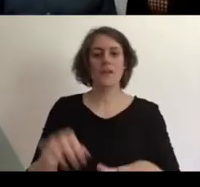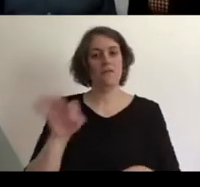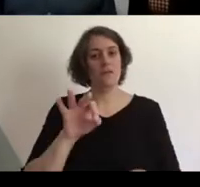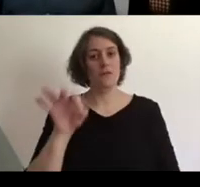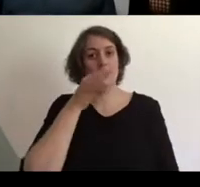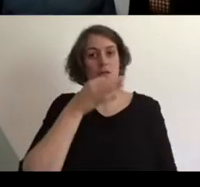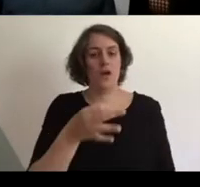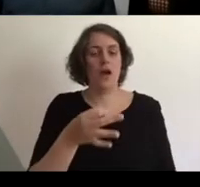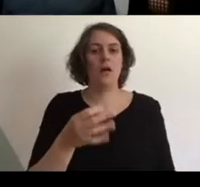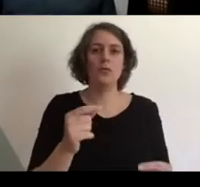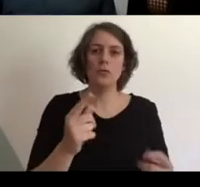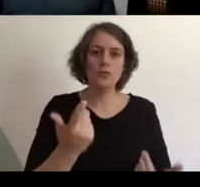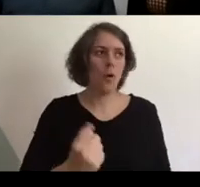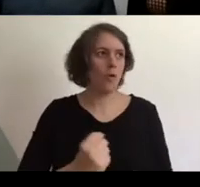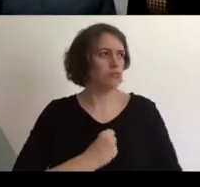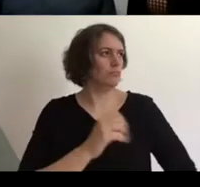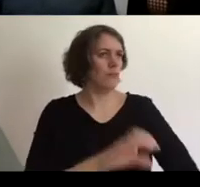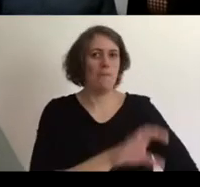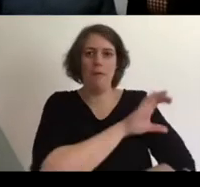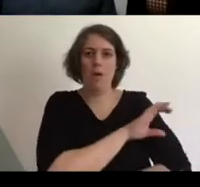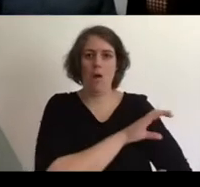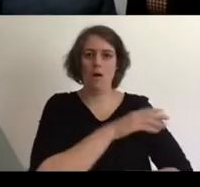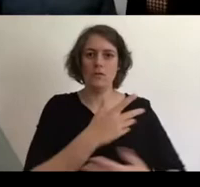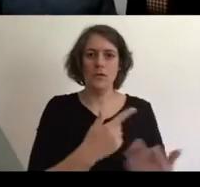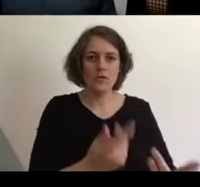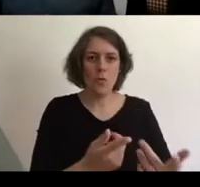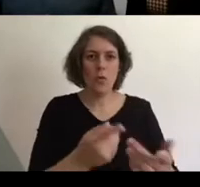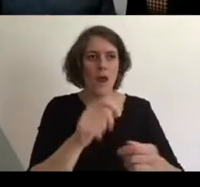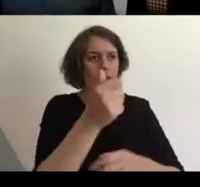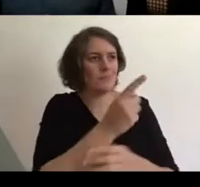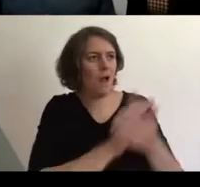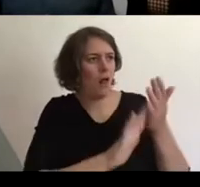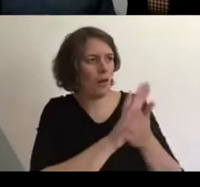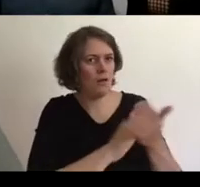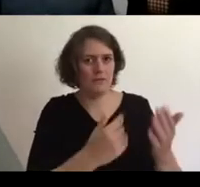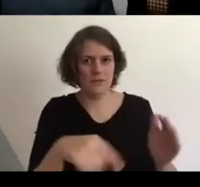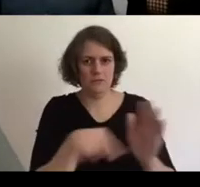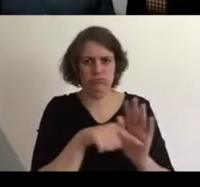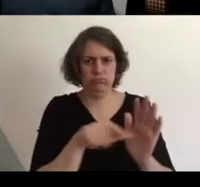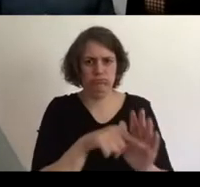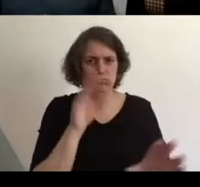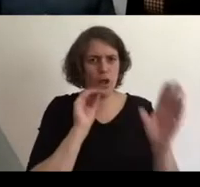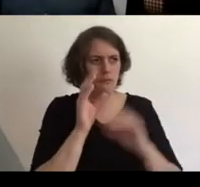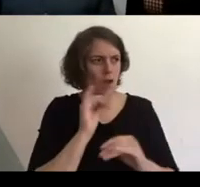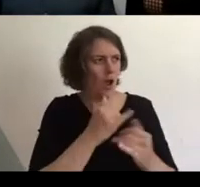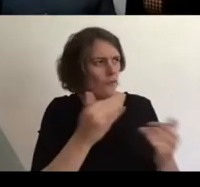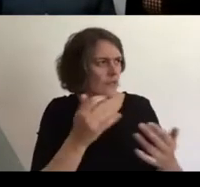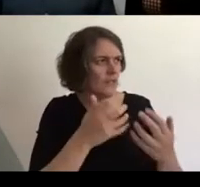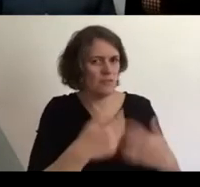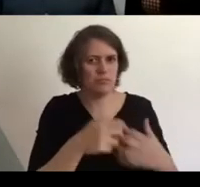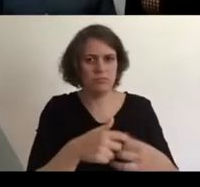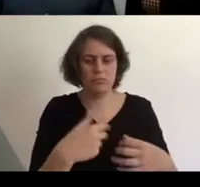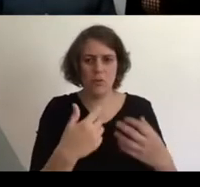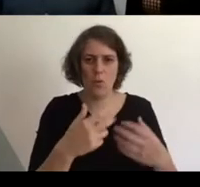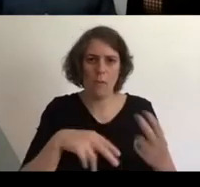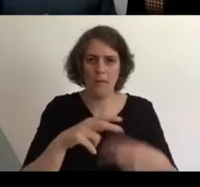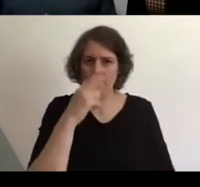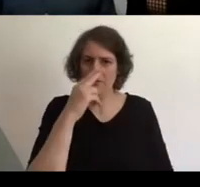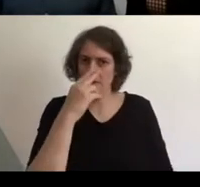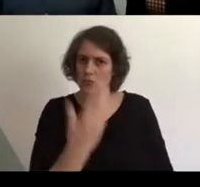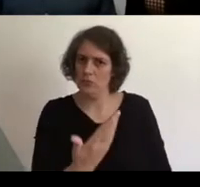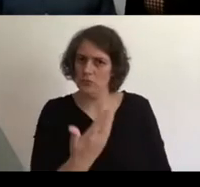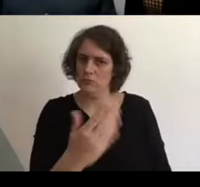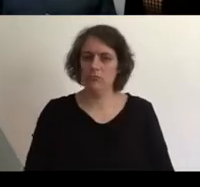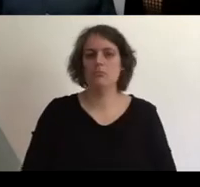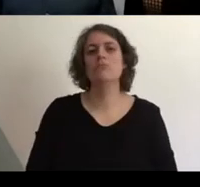hört sich erstmal nach echt schlechten Erfahrungen an. Das muss man ja auch erstmal verdauen. Oder wie bist du damit umgegangen? Gut, ich habe dann tatsächlich